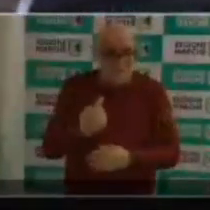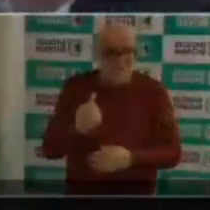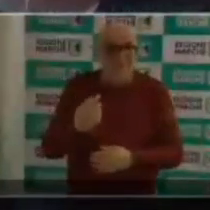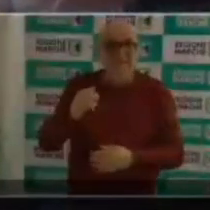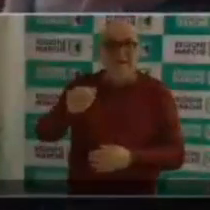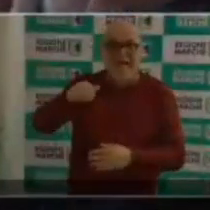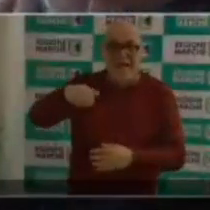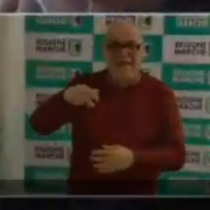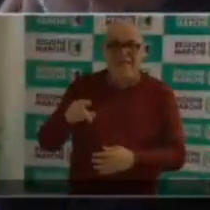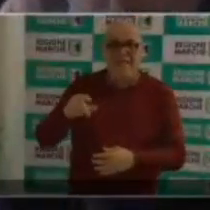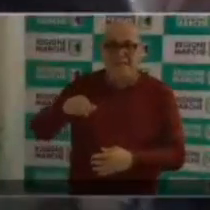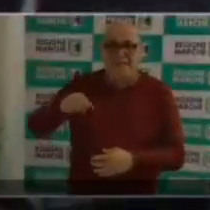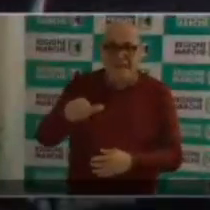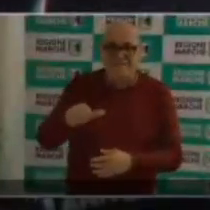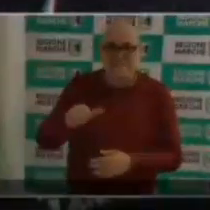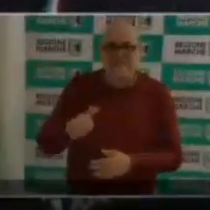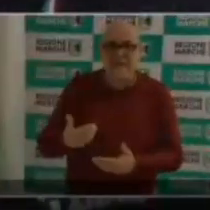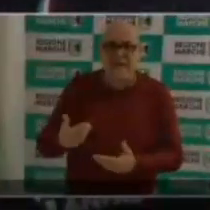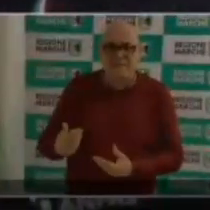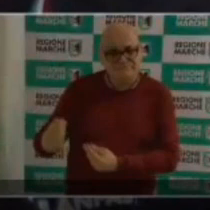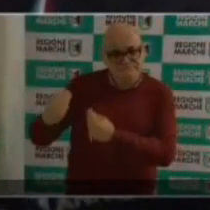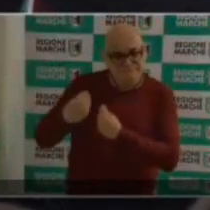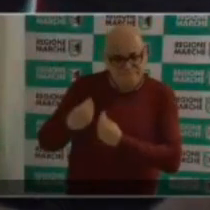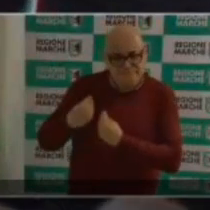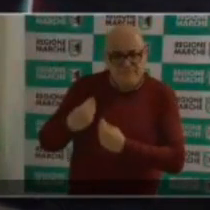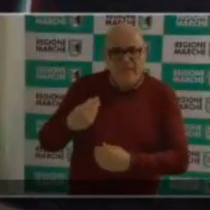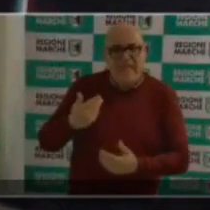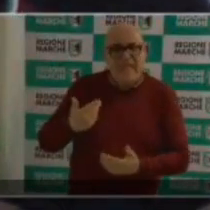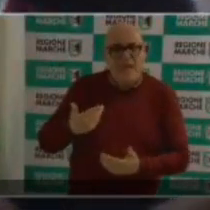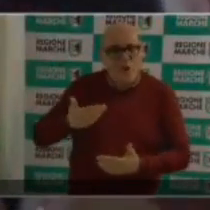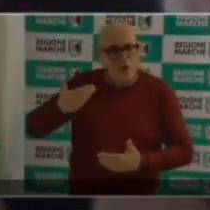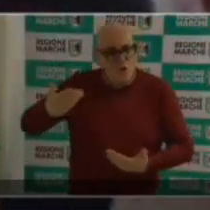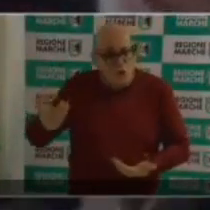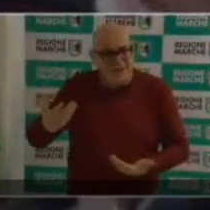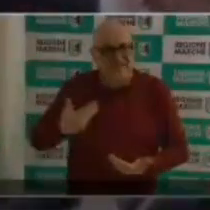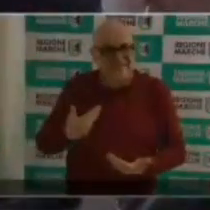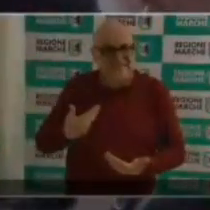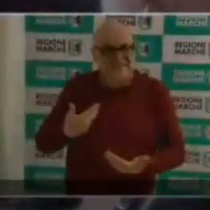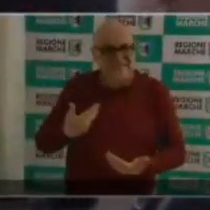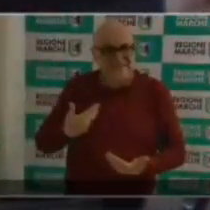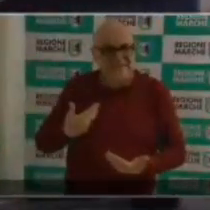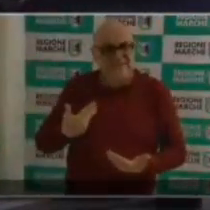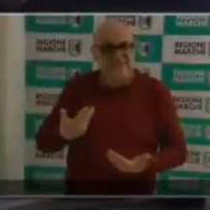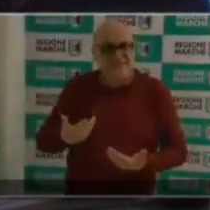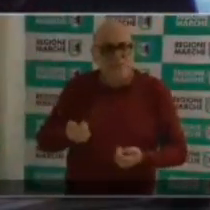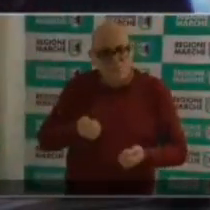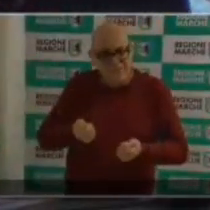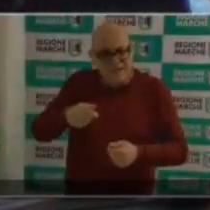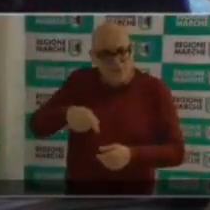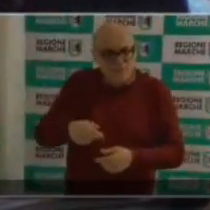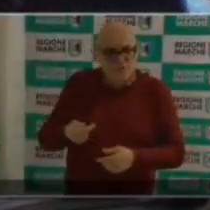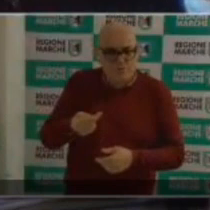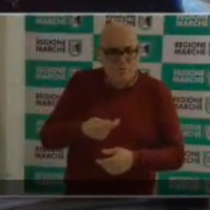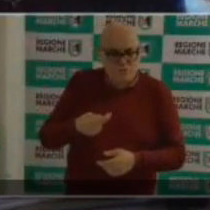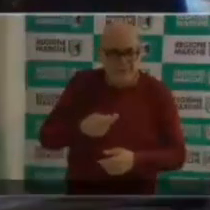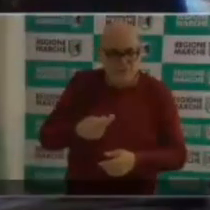ANPAS ha l'onere, ma soprattutto l'onore, di guidare questo progetto Facciamo Rete Marche,